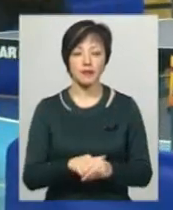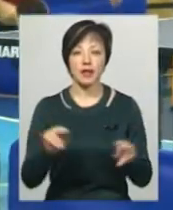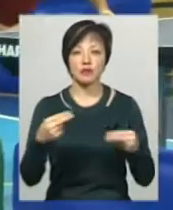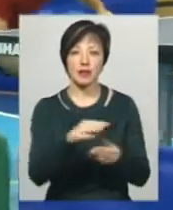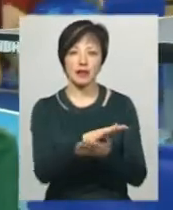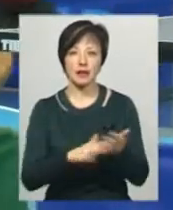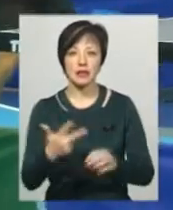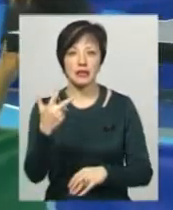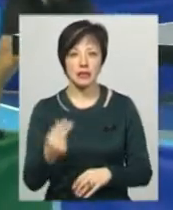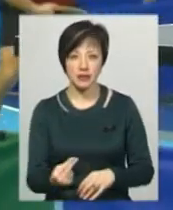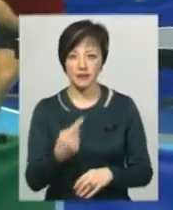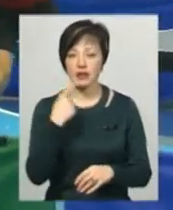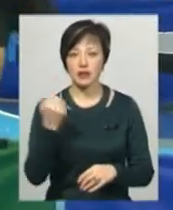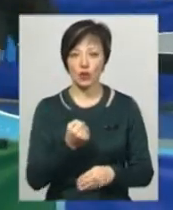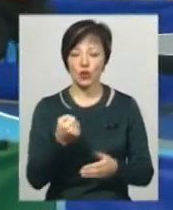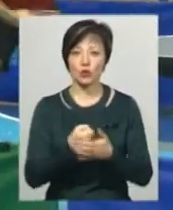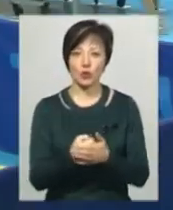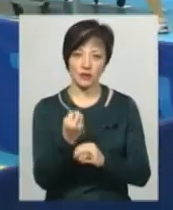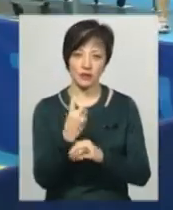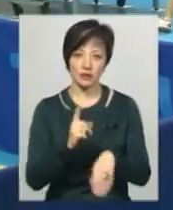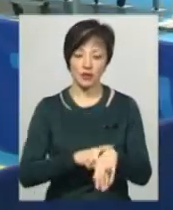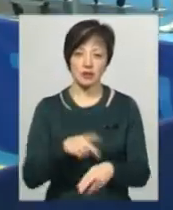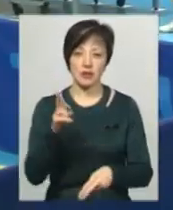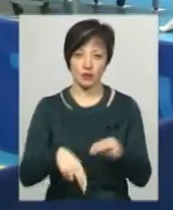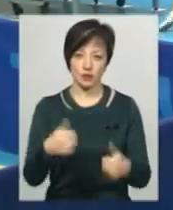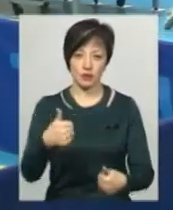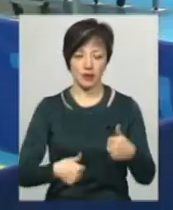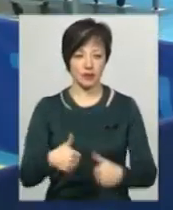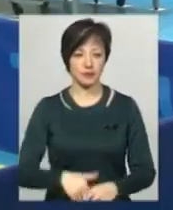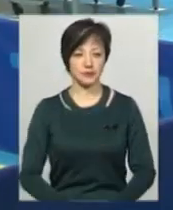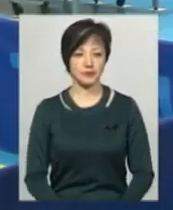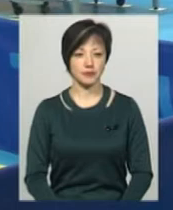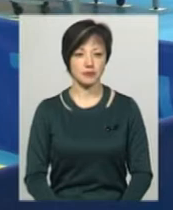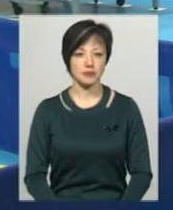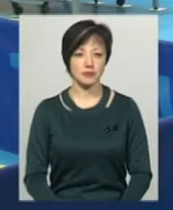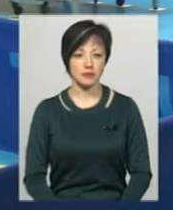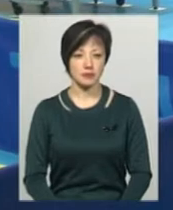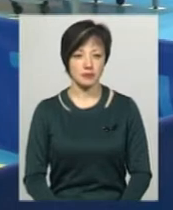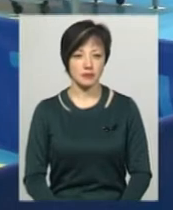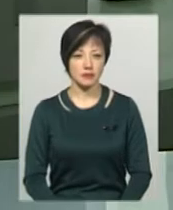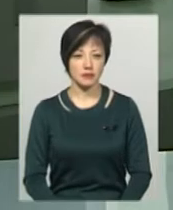триватиме 3 дні. В неділю до опівдня змагання планують завершити. Світлана Поробок, Іван Мовчан, новини «Поділляцентр».